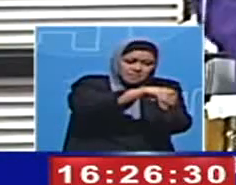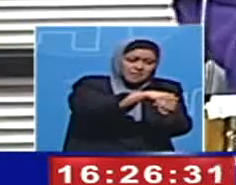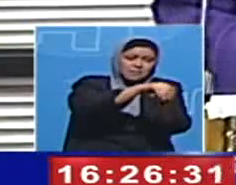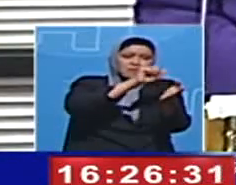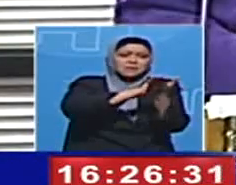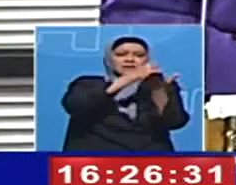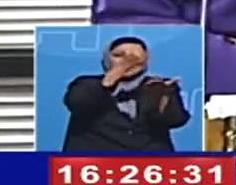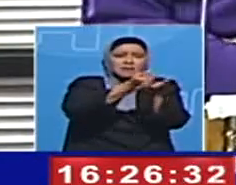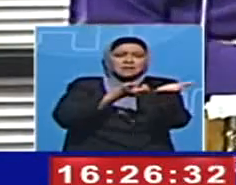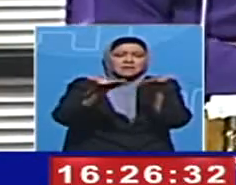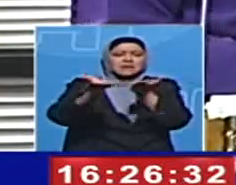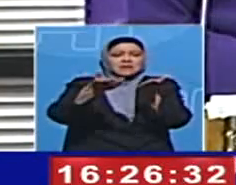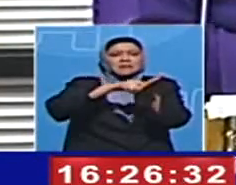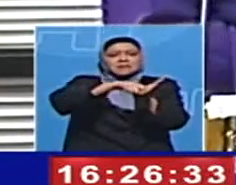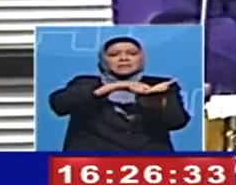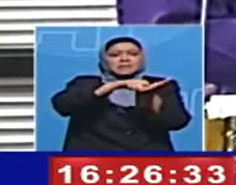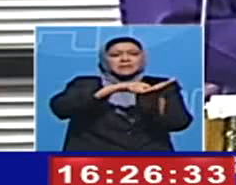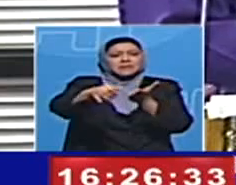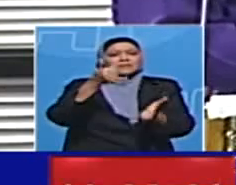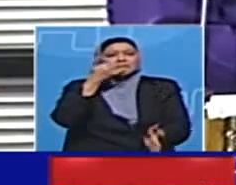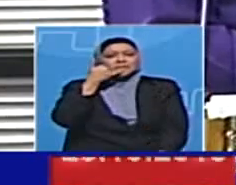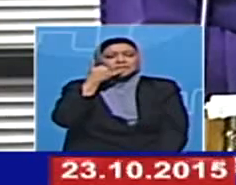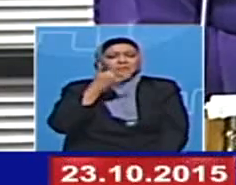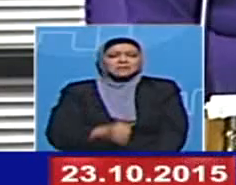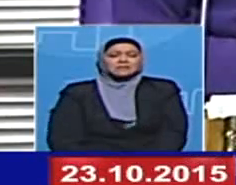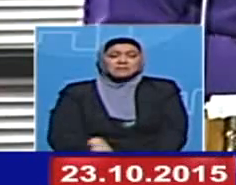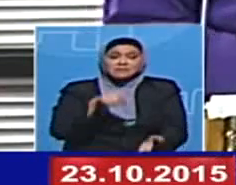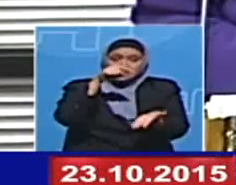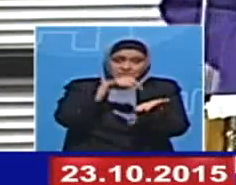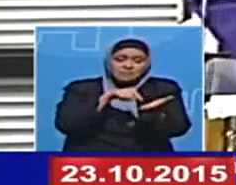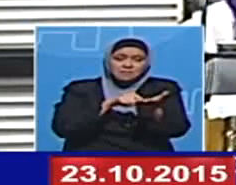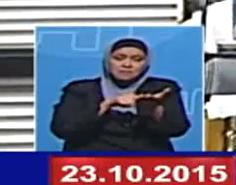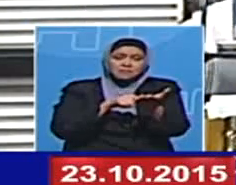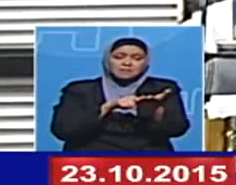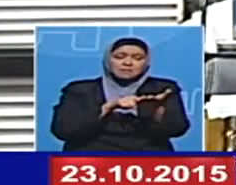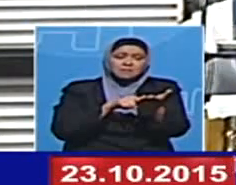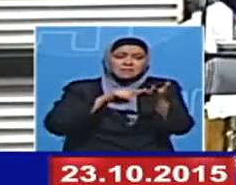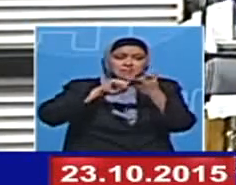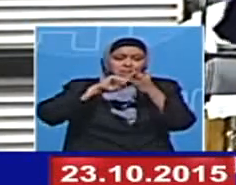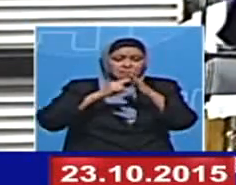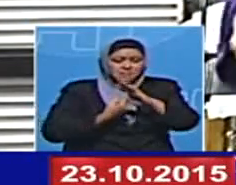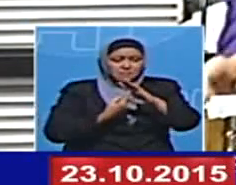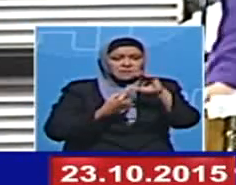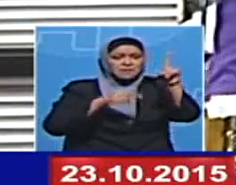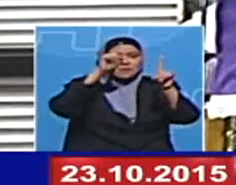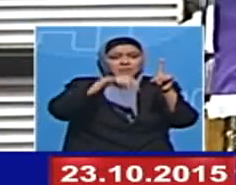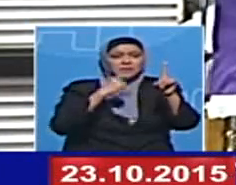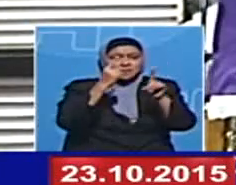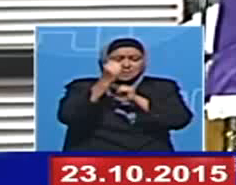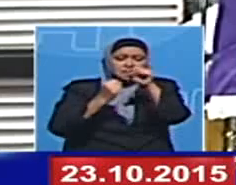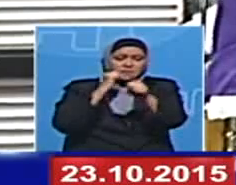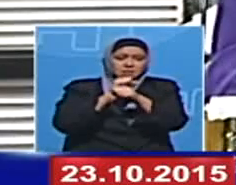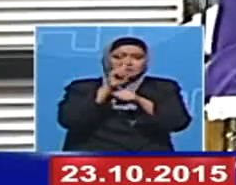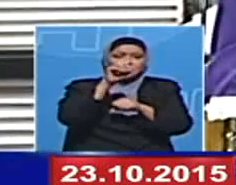akaun perkhidmatan prabayar mereka langkah ini adalah mulai 1 Januari 2016 hingga